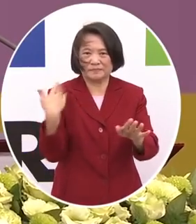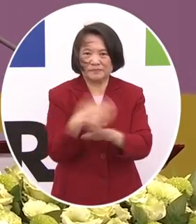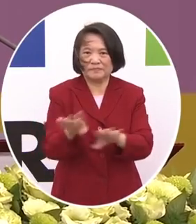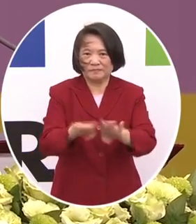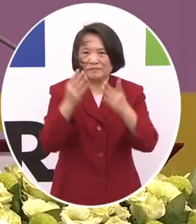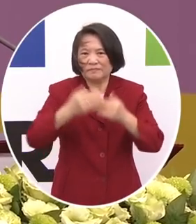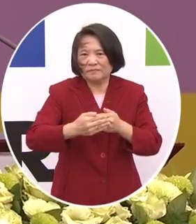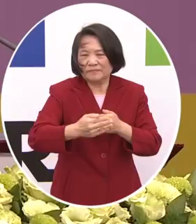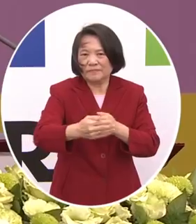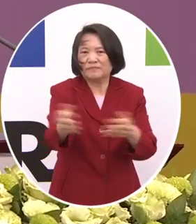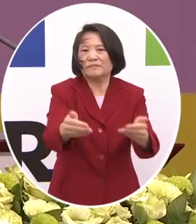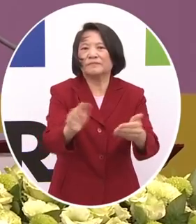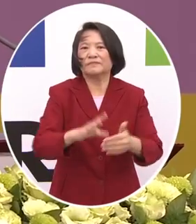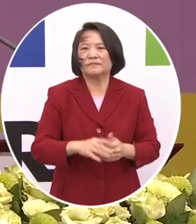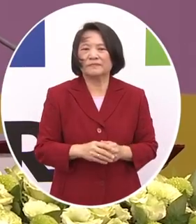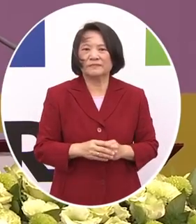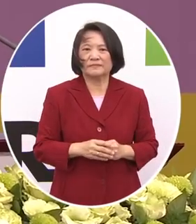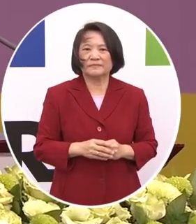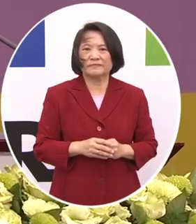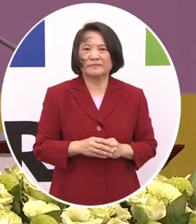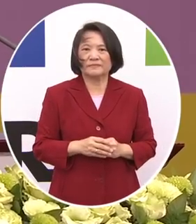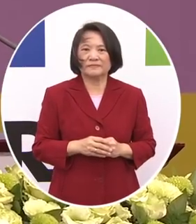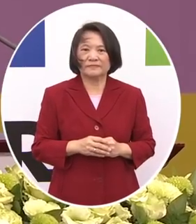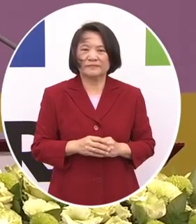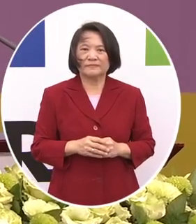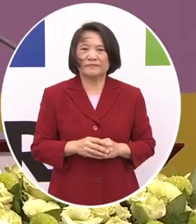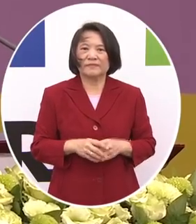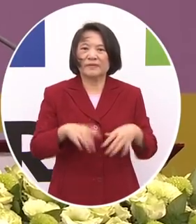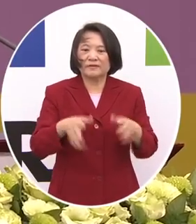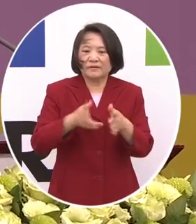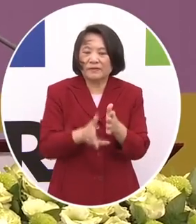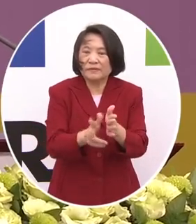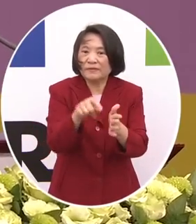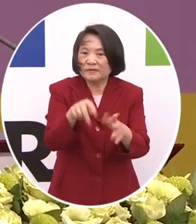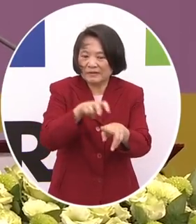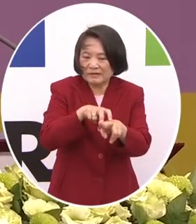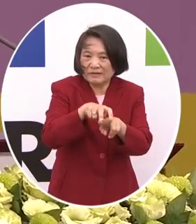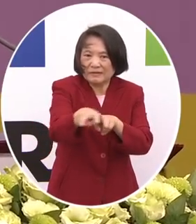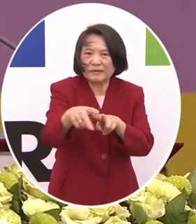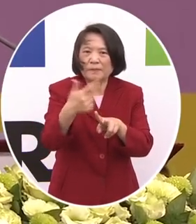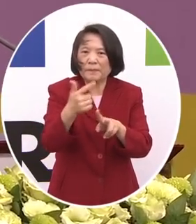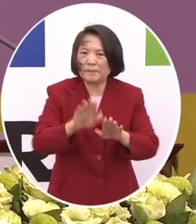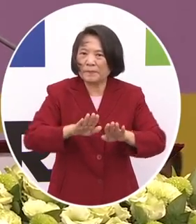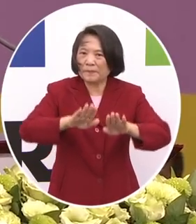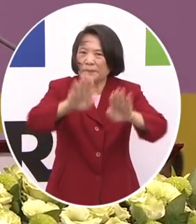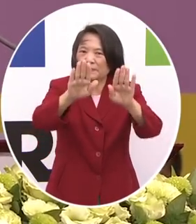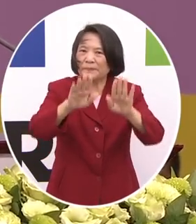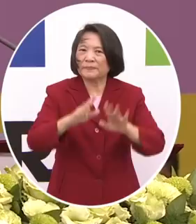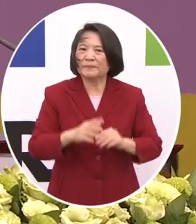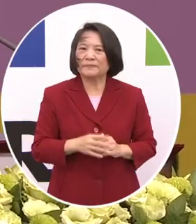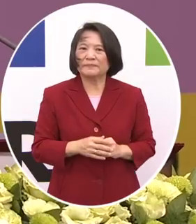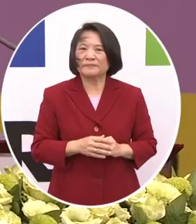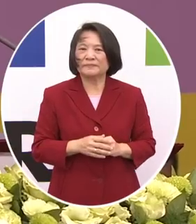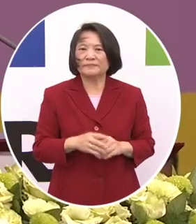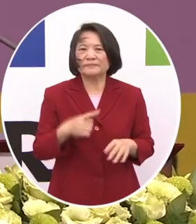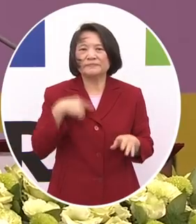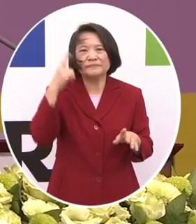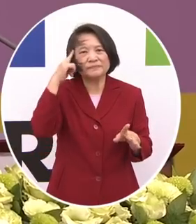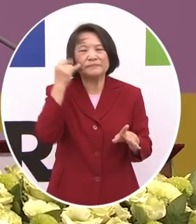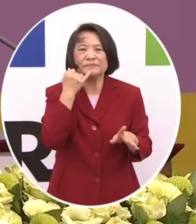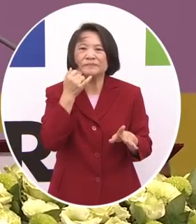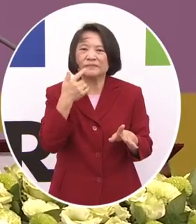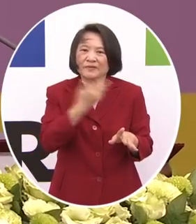且陆续进入核定的阶段。轨道建设的发展不仅提供了便捷的交